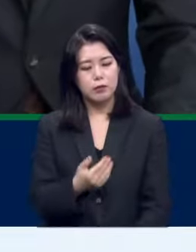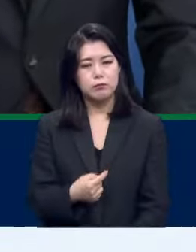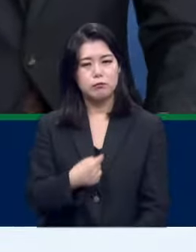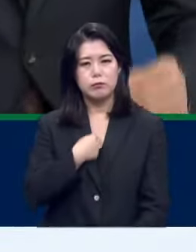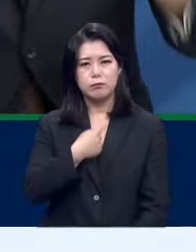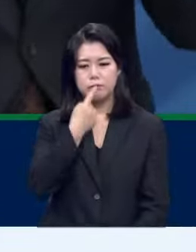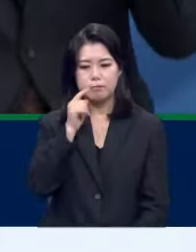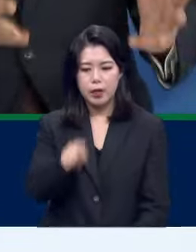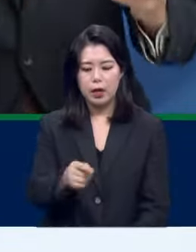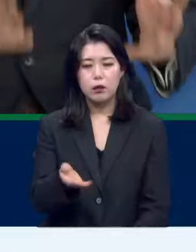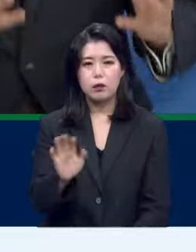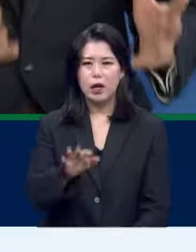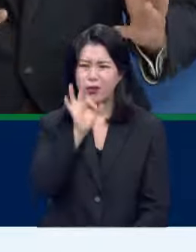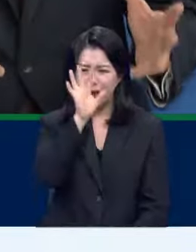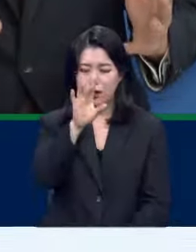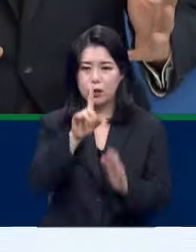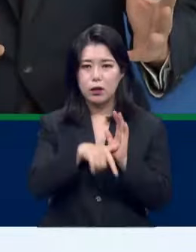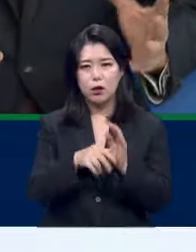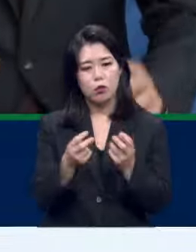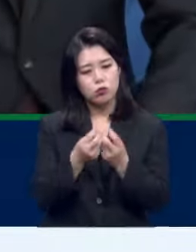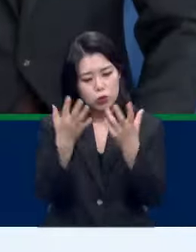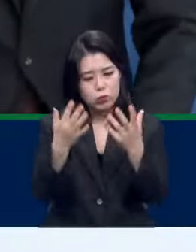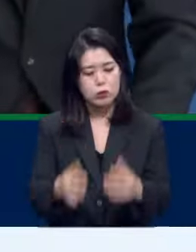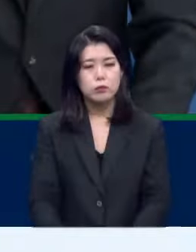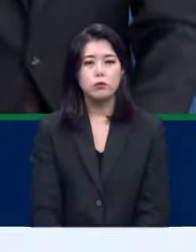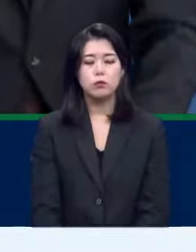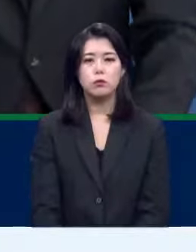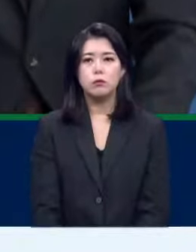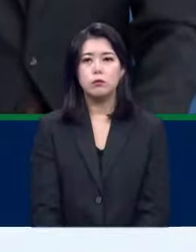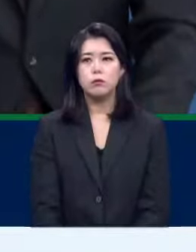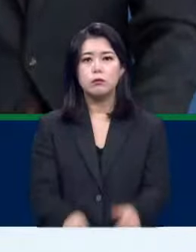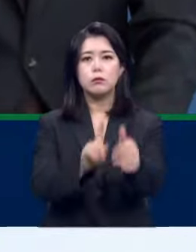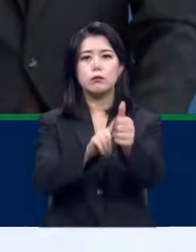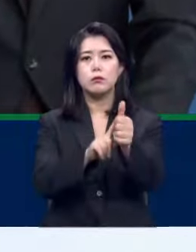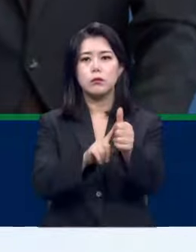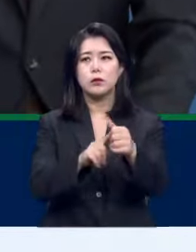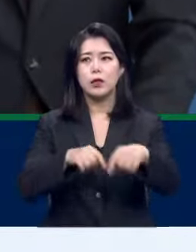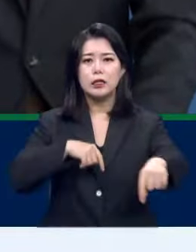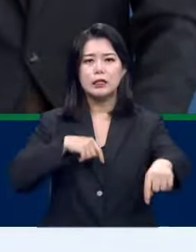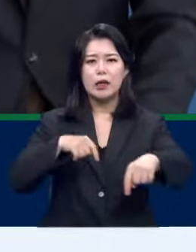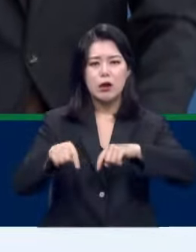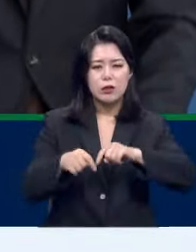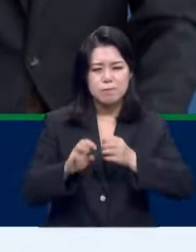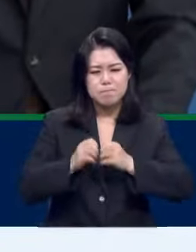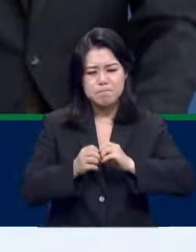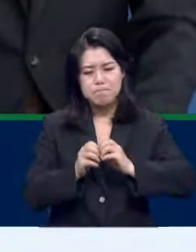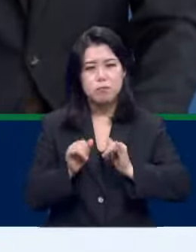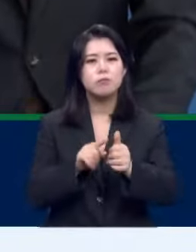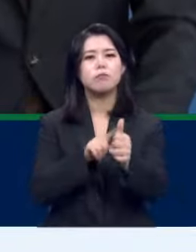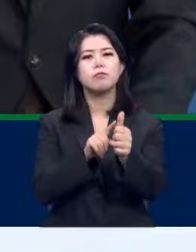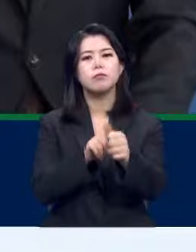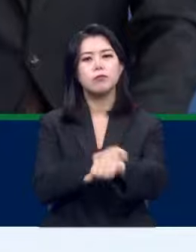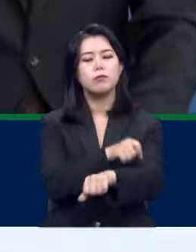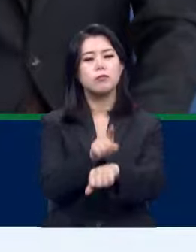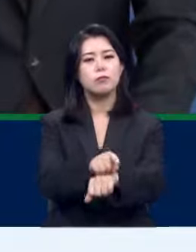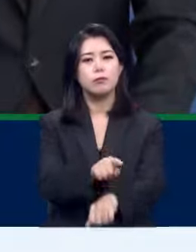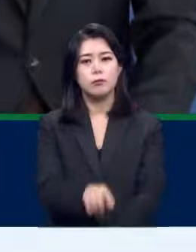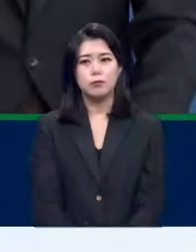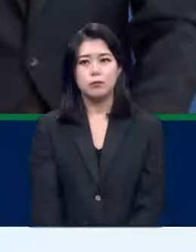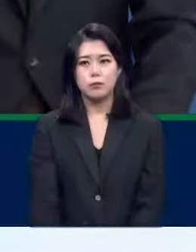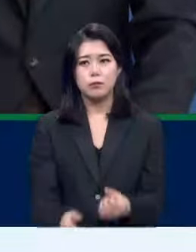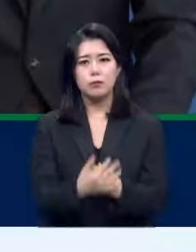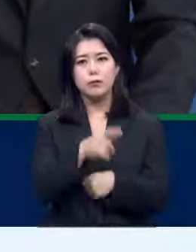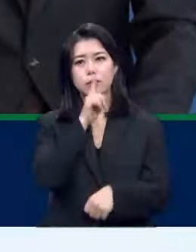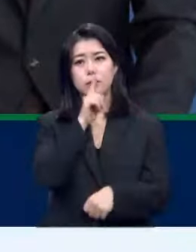말했는데도 안 되면 이건 정말 피치 못할 상황이 된 거예요 근데 이런 분들이 정치 브로커의 특성인데 이런 분 한 마디 한 마디에 지금